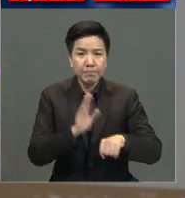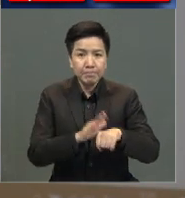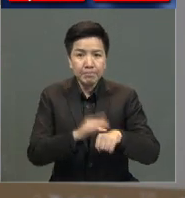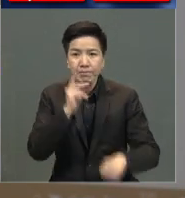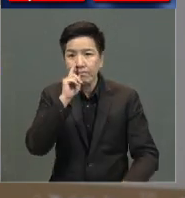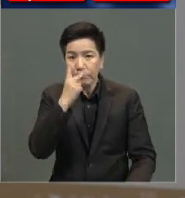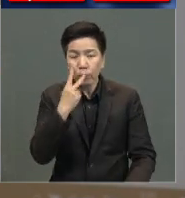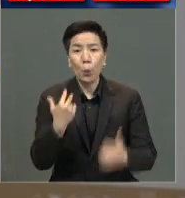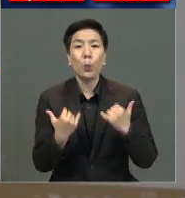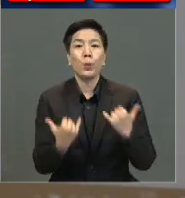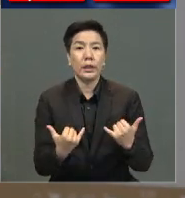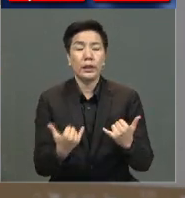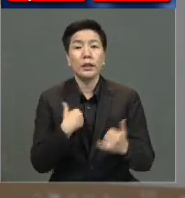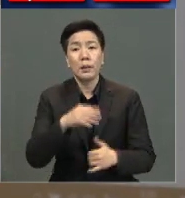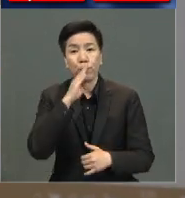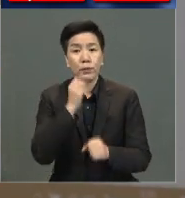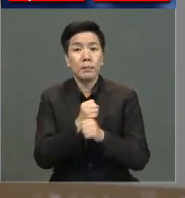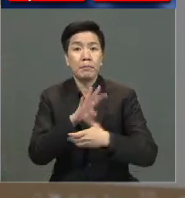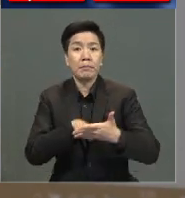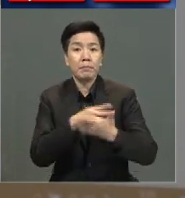พฤษภาคมที่ผ่านมาหรือนายสุวิทย์เมษินทรีย์รัฐมนตรีว่าการกระทรวงการอุดมศึกษาวิทยาศาสตร์วิจัยและนวัตกรรมได้บอกถึงผลการทดสอบนะครับว่าลิงทุกตัวมีสุขภาพแข็งแรงไม่มีผลข้างเคียงจากวัคซีนเมื่อทดสอบการสร้างภูมิคุ้มกันว่าแอนติบอดี้ในเลือดของลิงก็พบว่ามีการสร้างภูมิคุ้มกันได้ในระดับที่น่าพอใจทีวิจัยจึงเตรียมฉีดวัคซีนกระตุ้นเป็นเข็มที่2ในวันนี้ครับหากเป็นไปตามที่คาดไว้จะทดสอบในคนได้ประมาณเดือนตุลาคมถึงพฤศจิกายนนี้